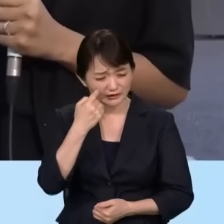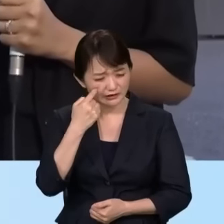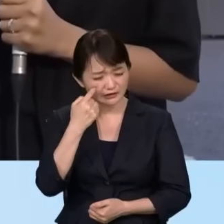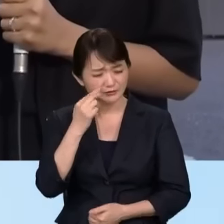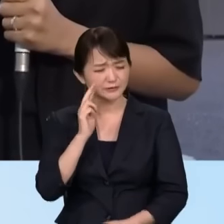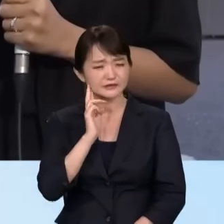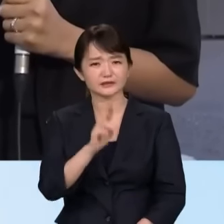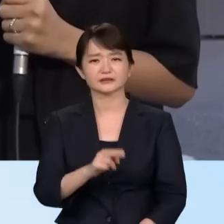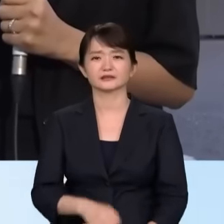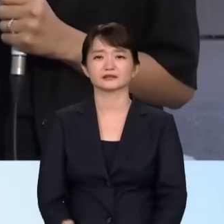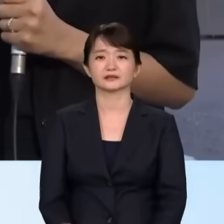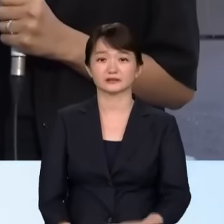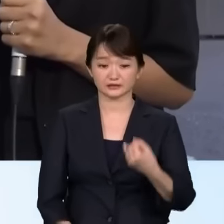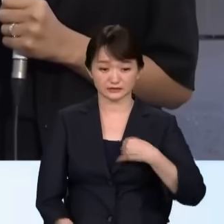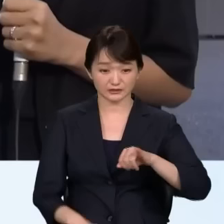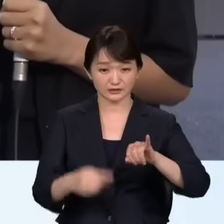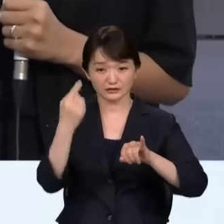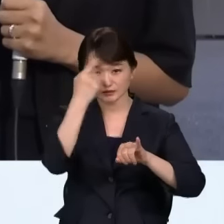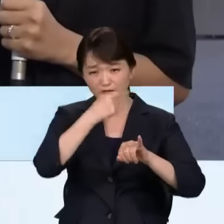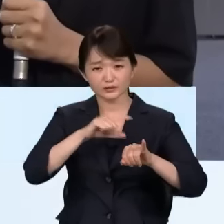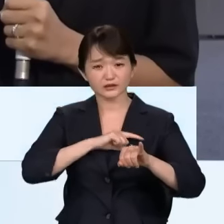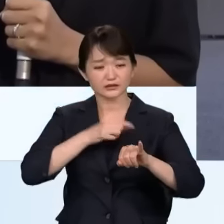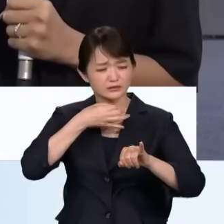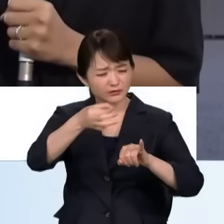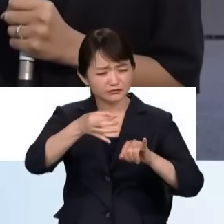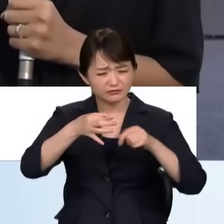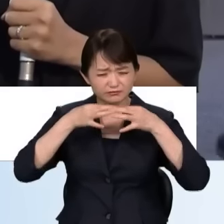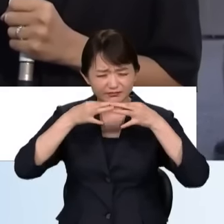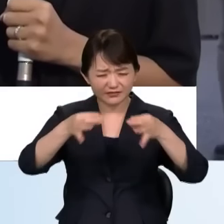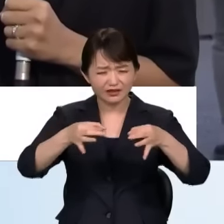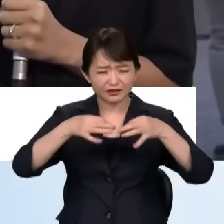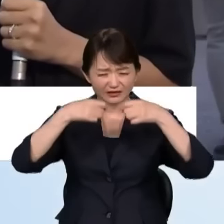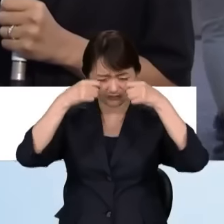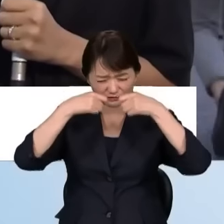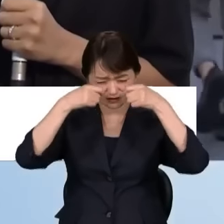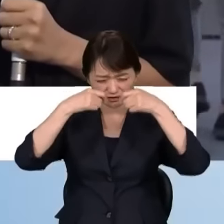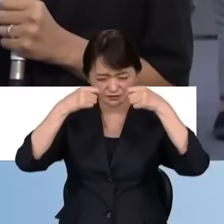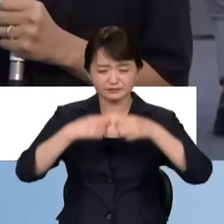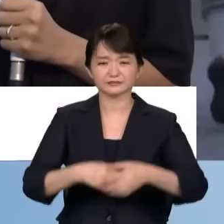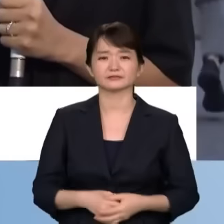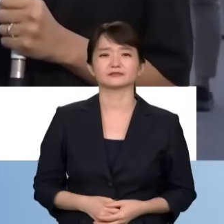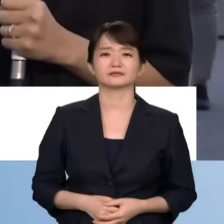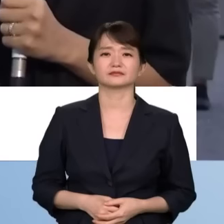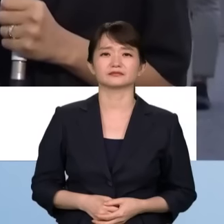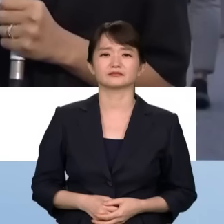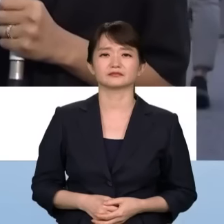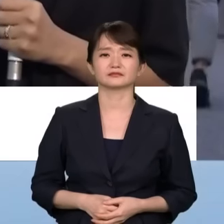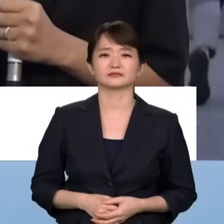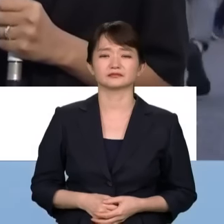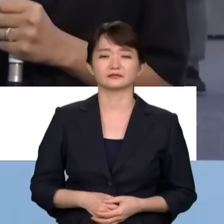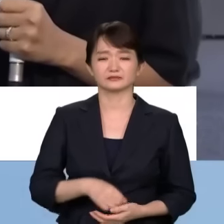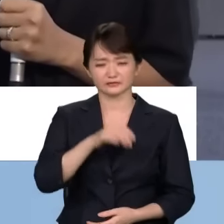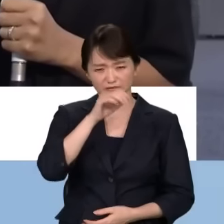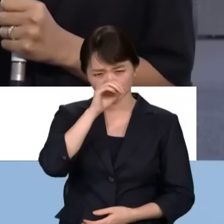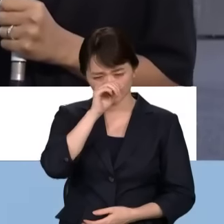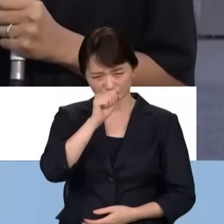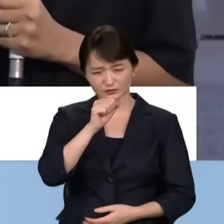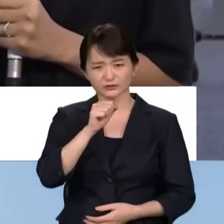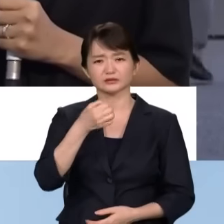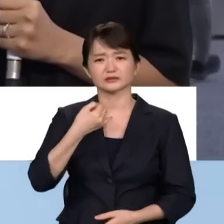자체였습니다. 딸의 얼굴을 이름을 부르면서 또 오열하는 소리가 밖까지 들리기도 했는데요. 그만큼 참 참하고 또 착한